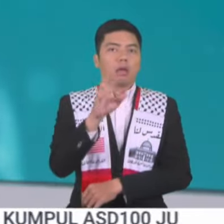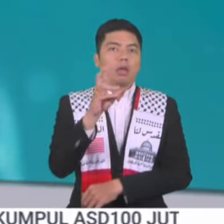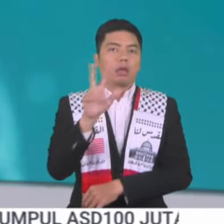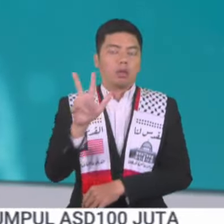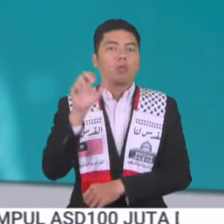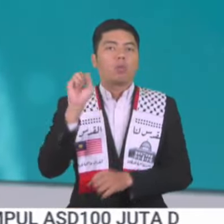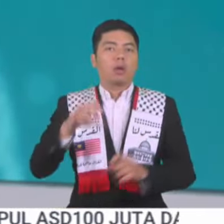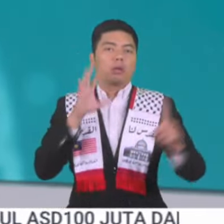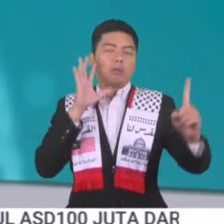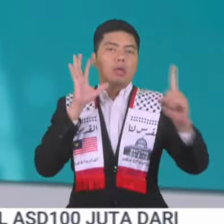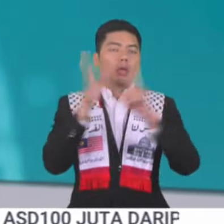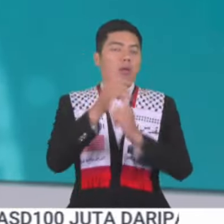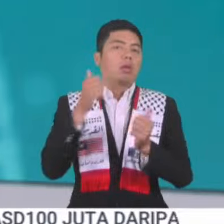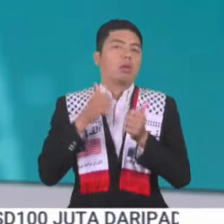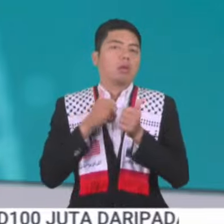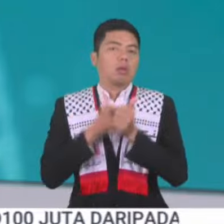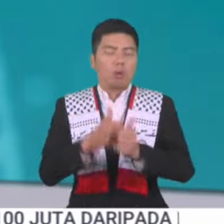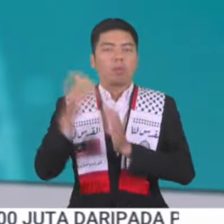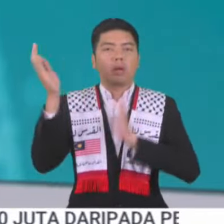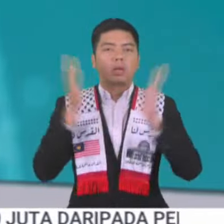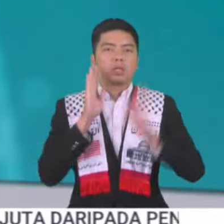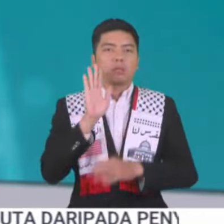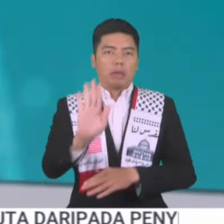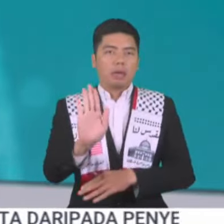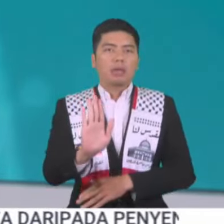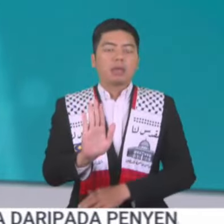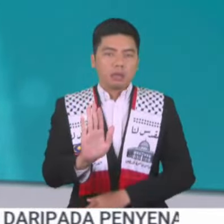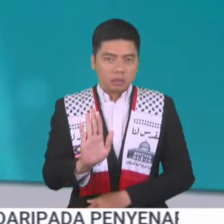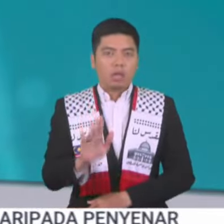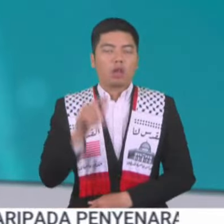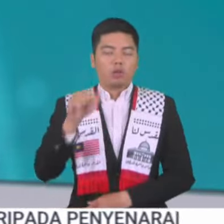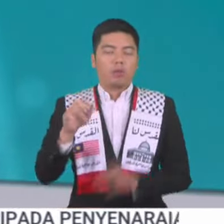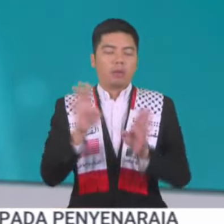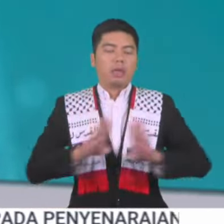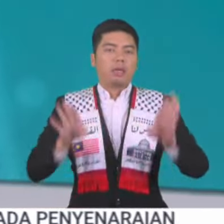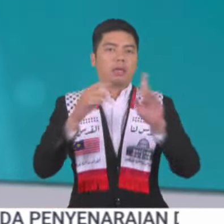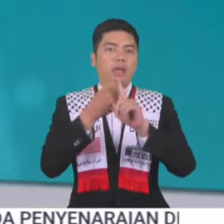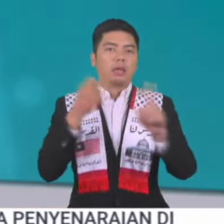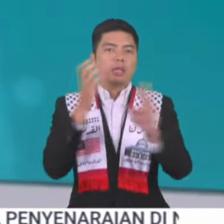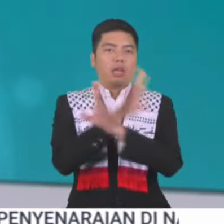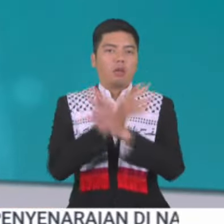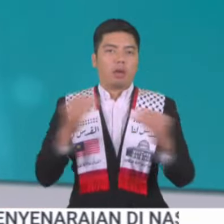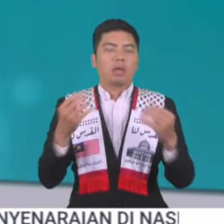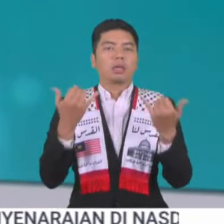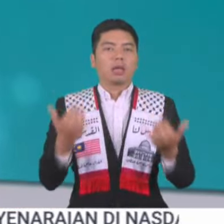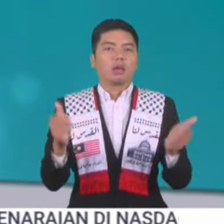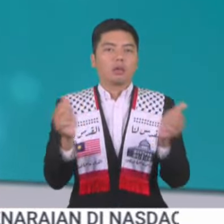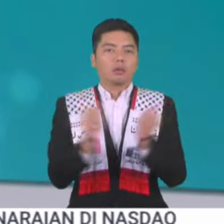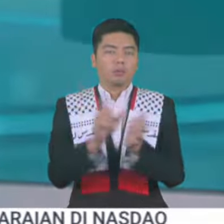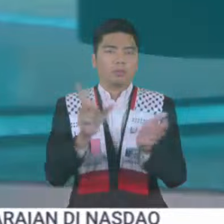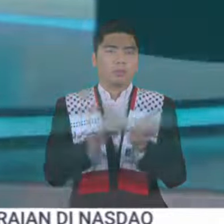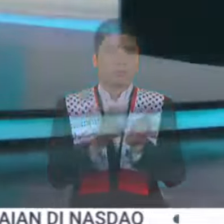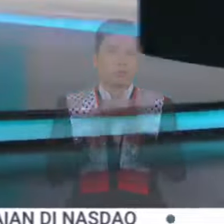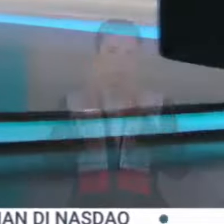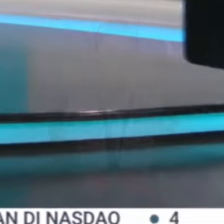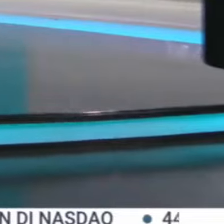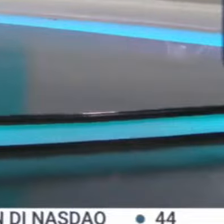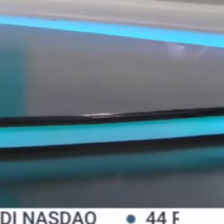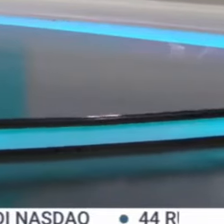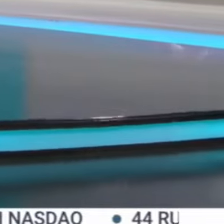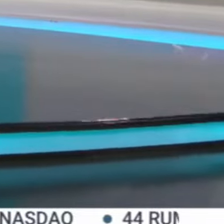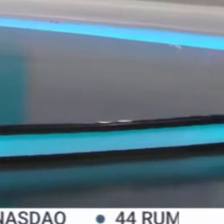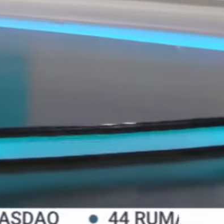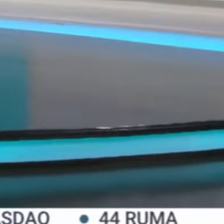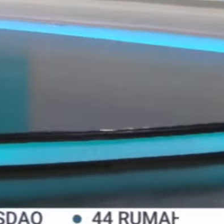dapat dicapai berlandaskan konsep Malaysia Medani. Itu antara paparan dari Bumi Kenyalang. Langsung bersama Nur Sila Talaha di